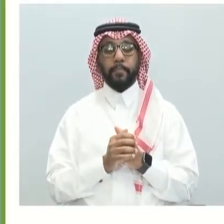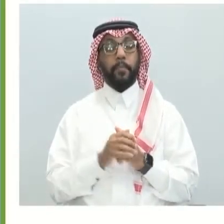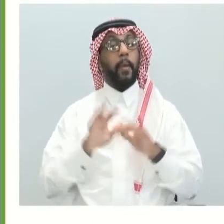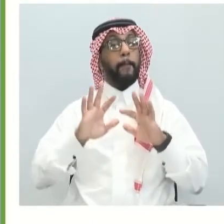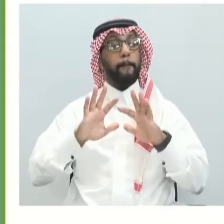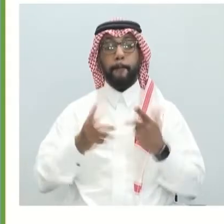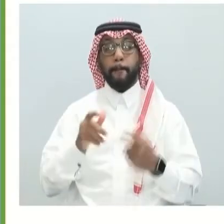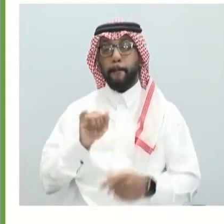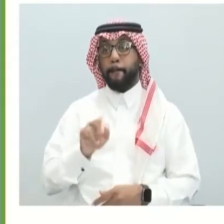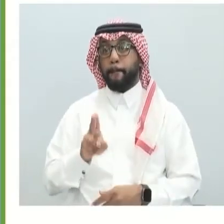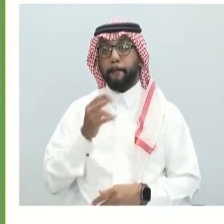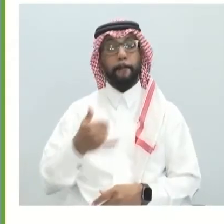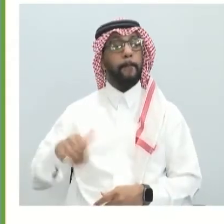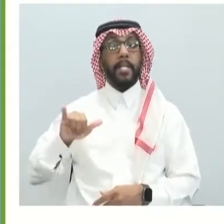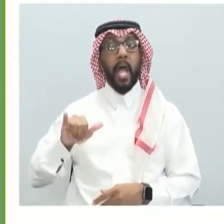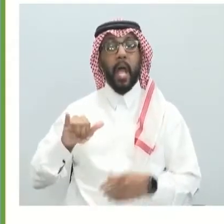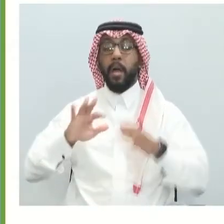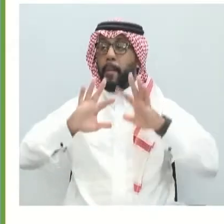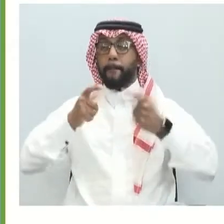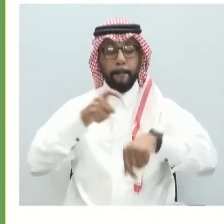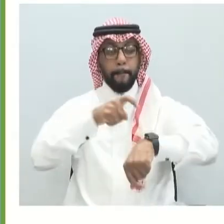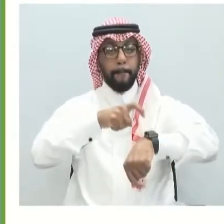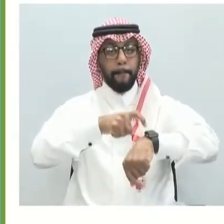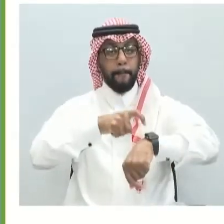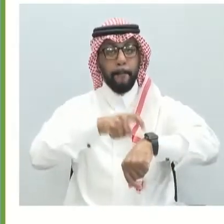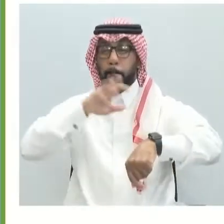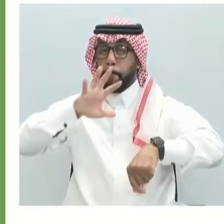متى ويسال بها عن الزمن